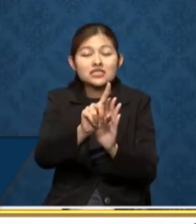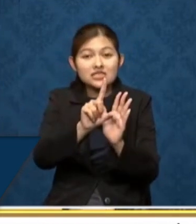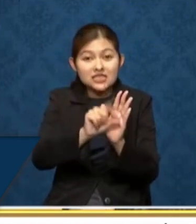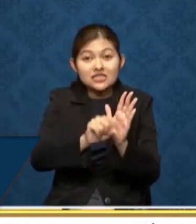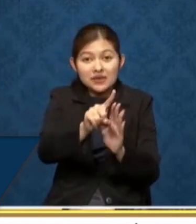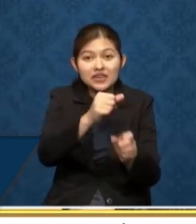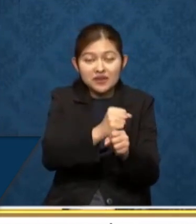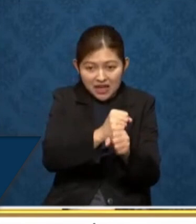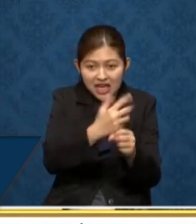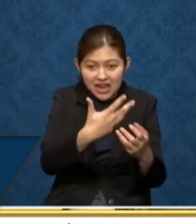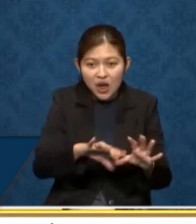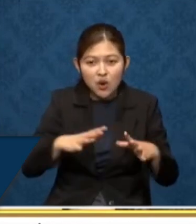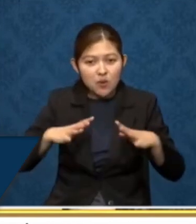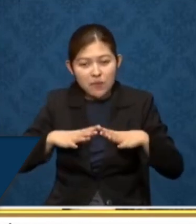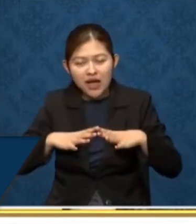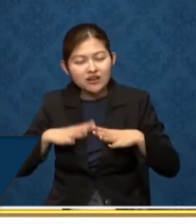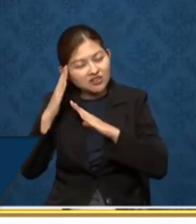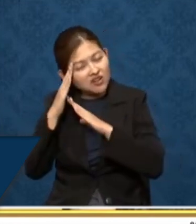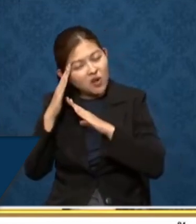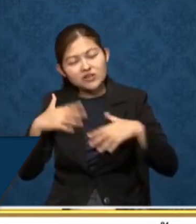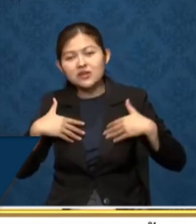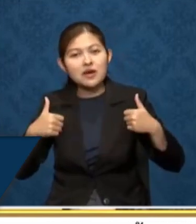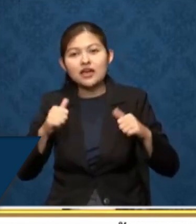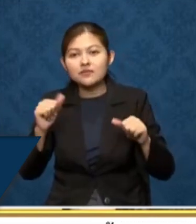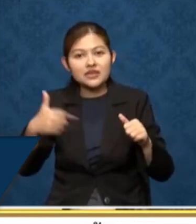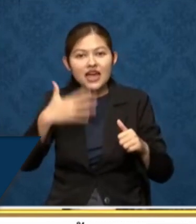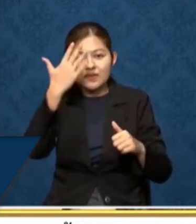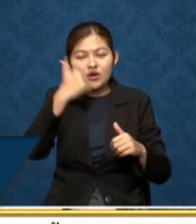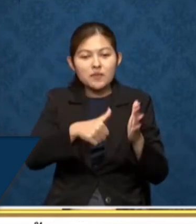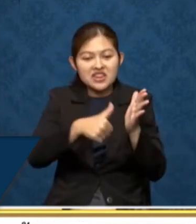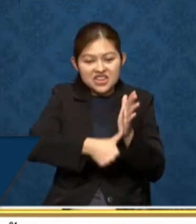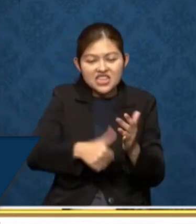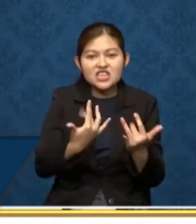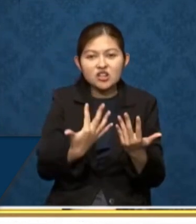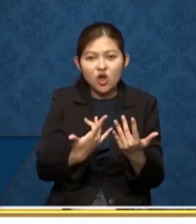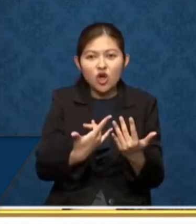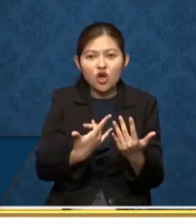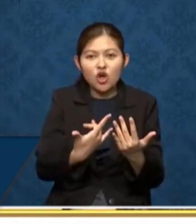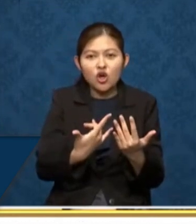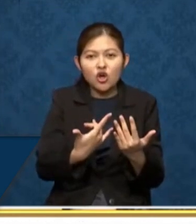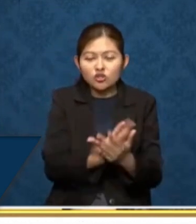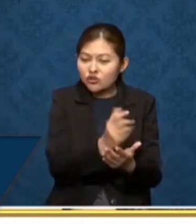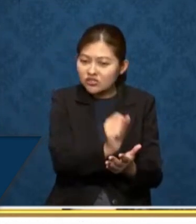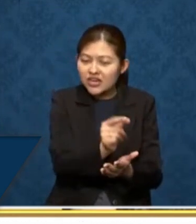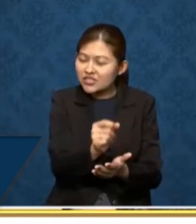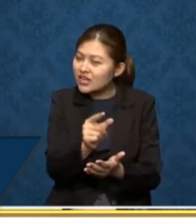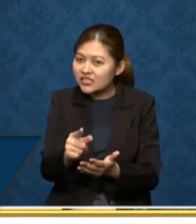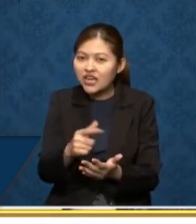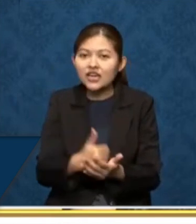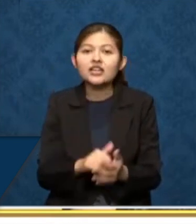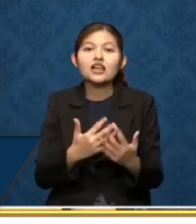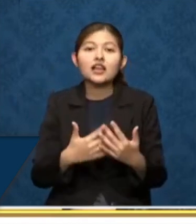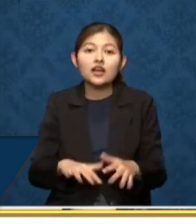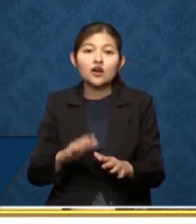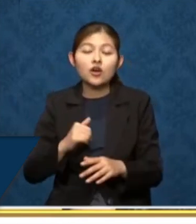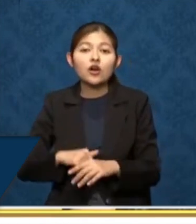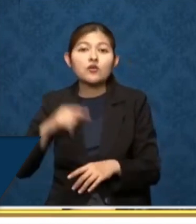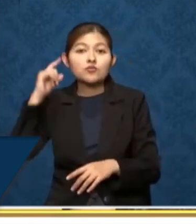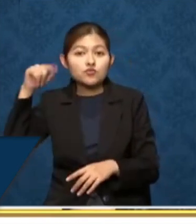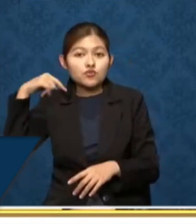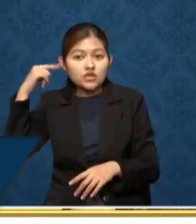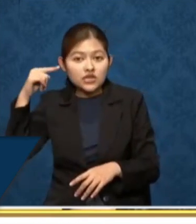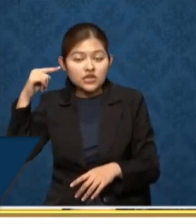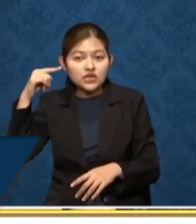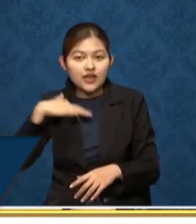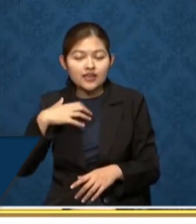งค่ะแต่พักไม่ได้ค่ะเพราะว่ามีหนี้มารออยู่ที่หน้าบ้านผู้หญิงคนหนึ่งในฐานะคุณแม่เลี้ยงเดี่ยวค่ะลูกส